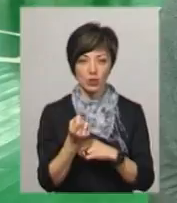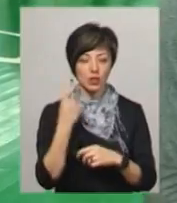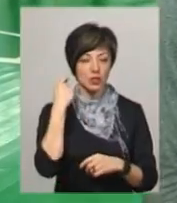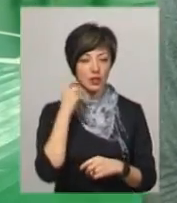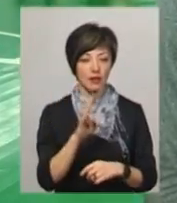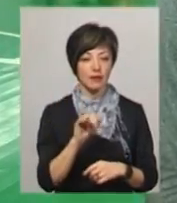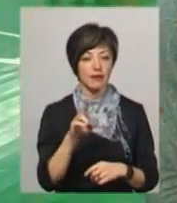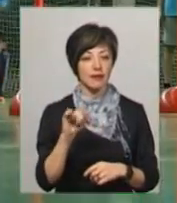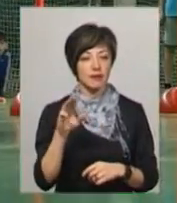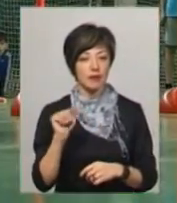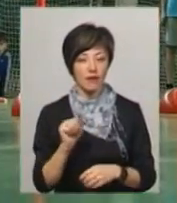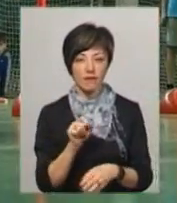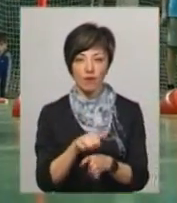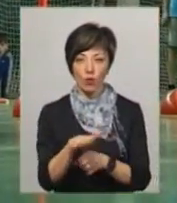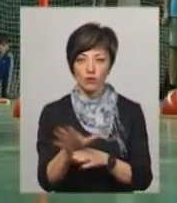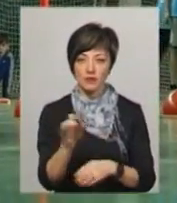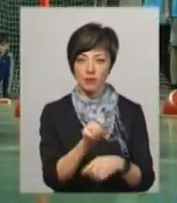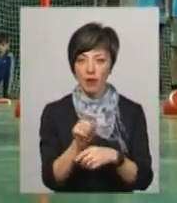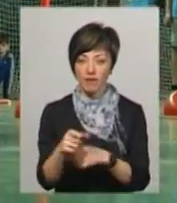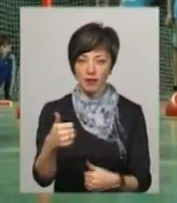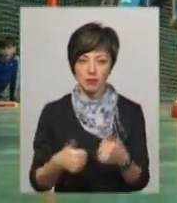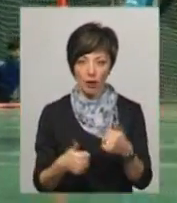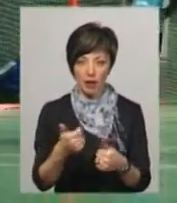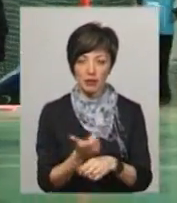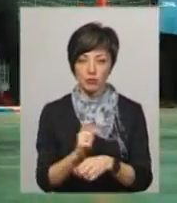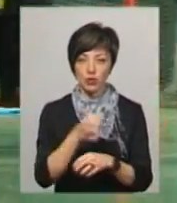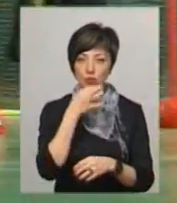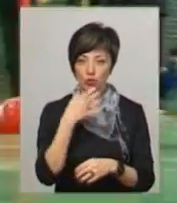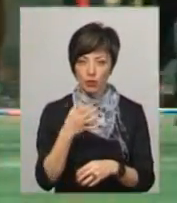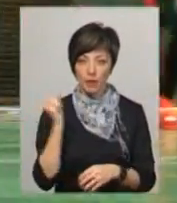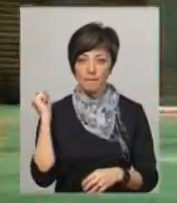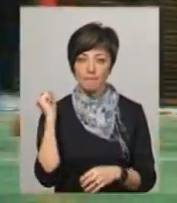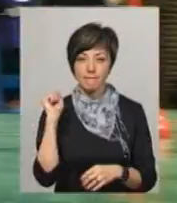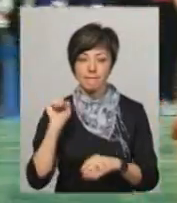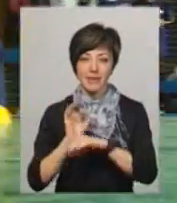11-річний Нікіта Шевчук виконував всі вправи на змаганнях. Найбільше сподобалось метати